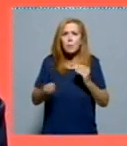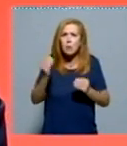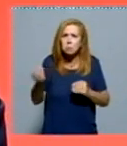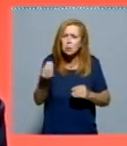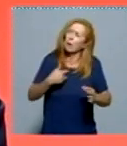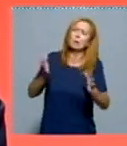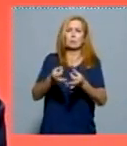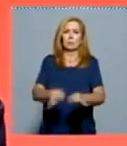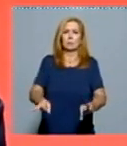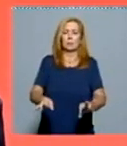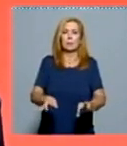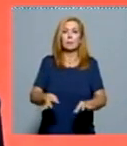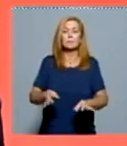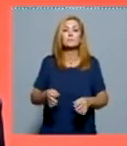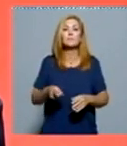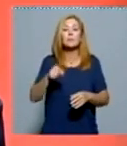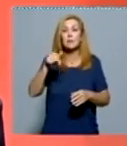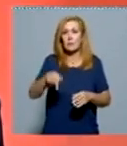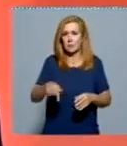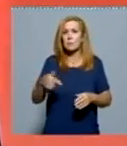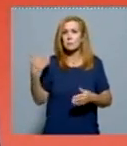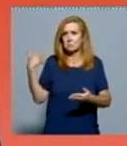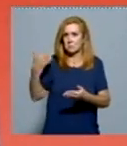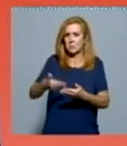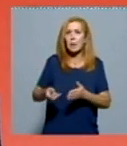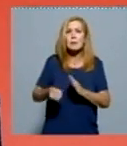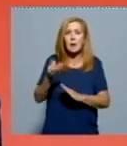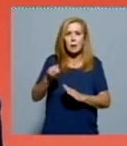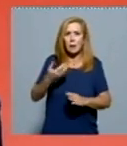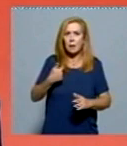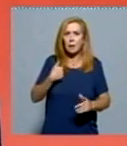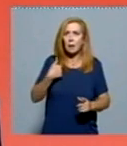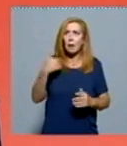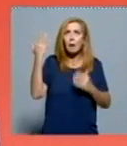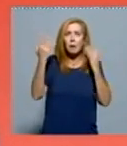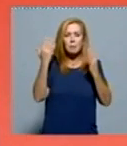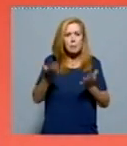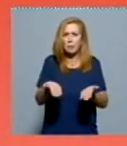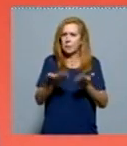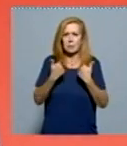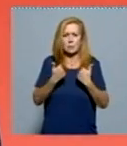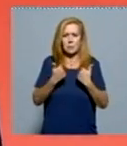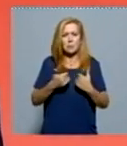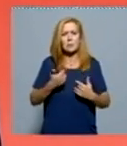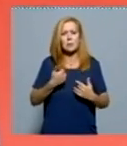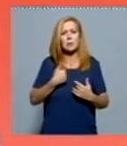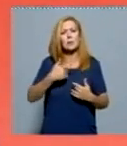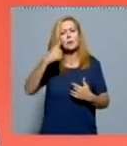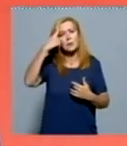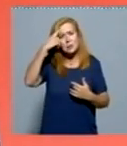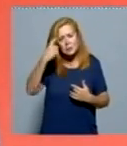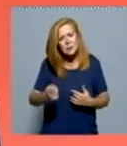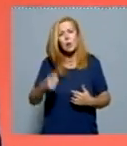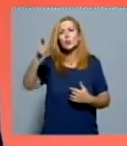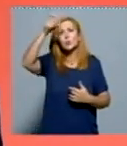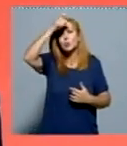Η εξέλιξη των ημερών εμένα δεν παραξενεύει. Γνωρίζουμε τις επιδιώξεις της